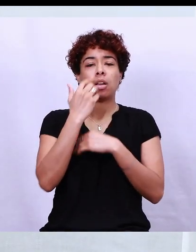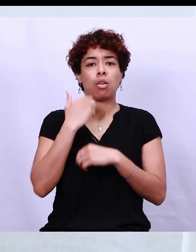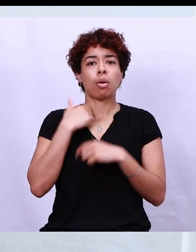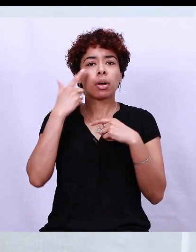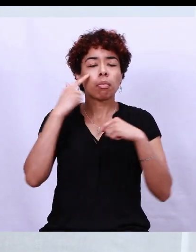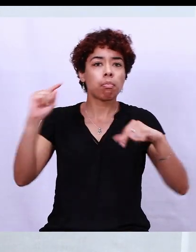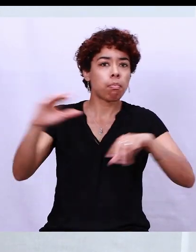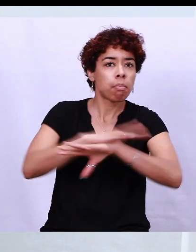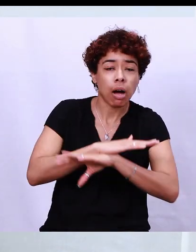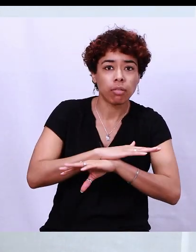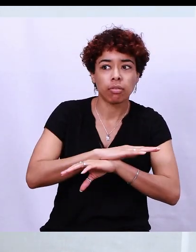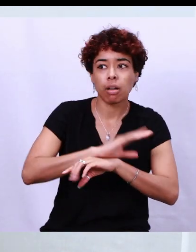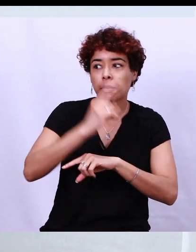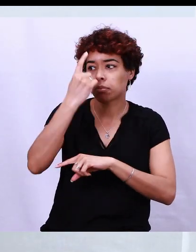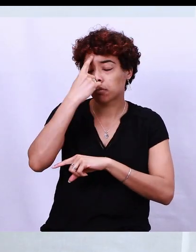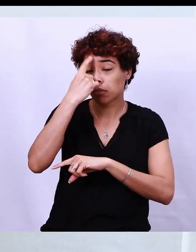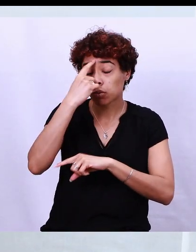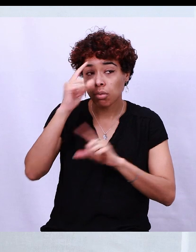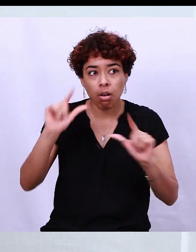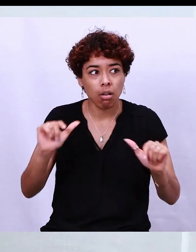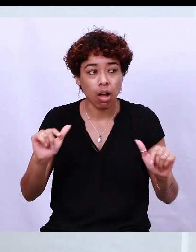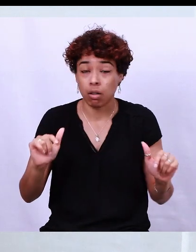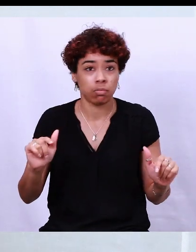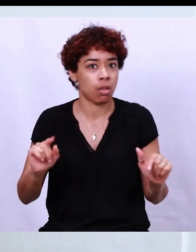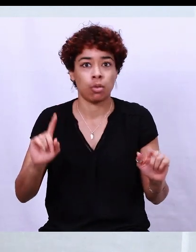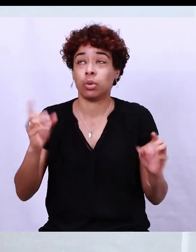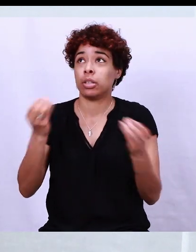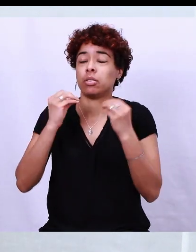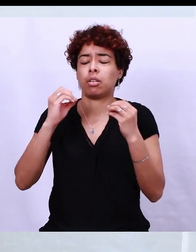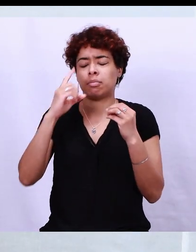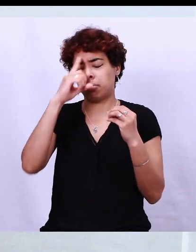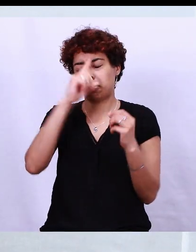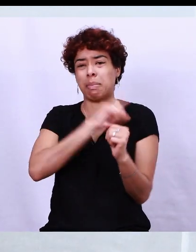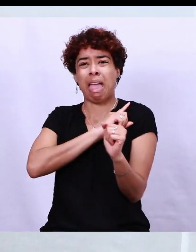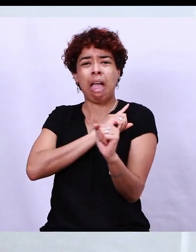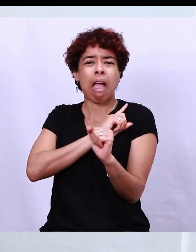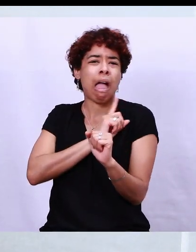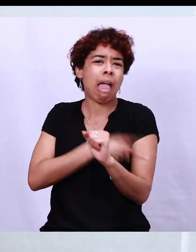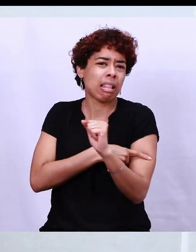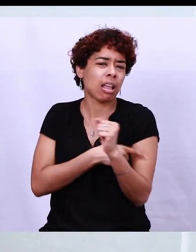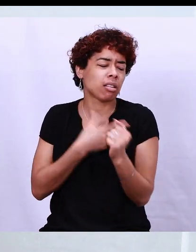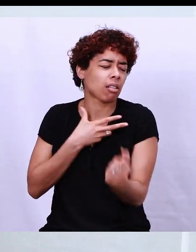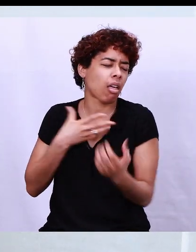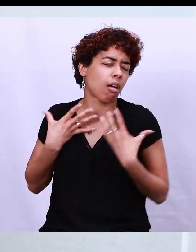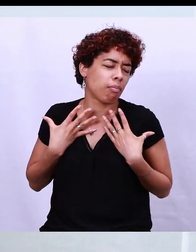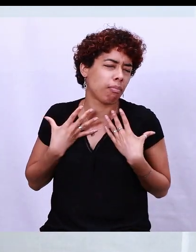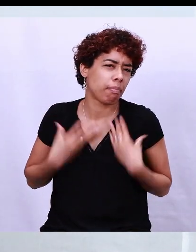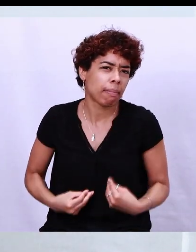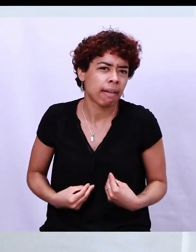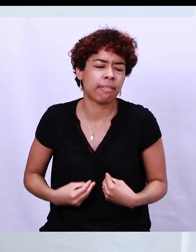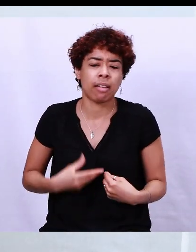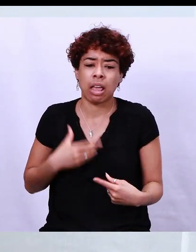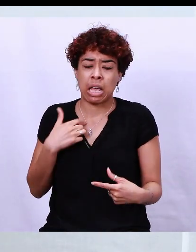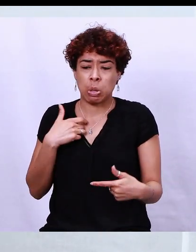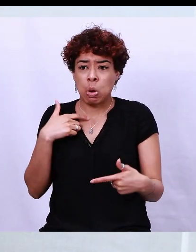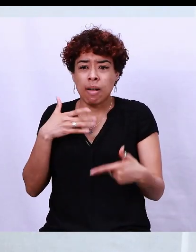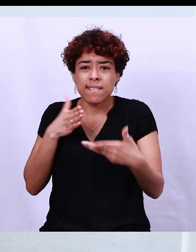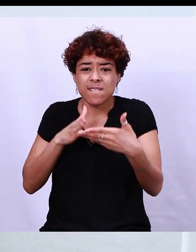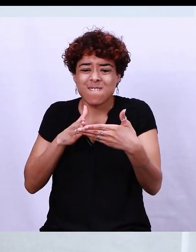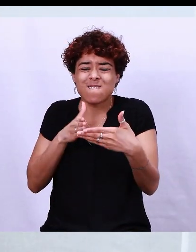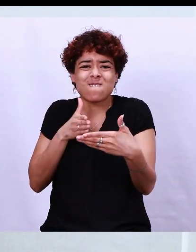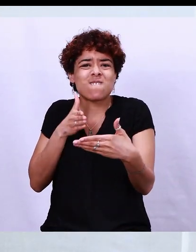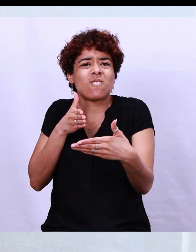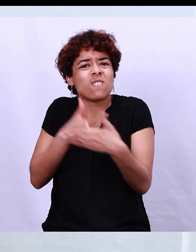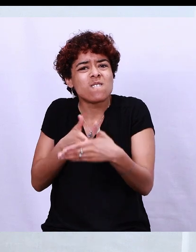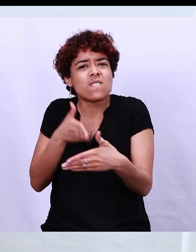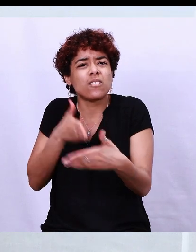propres yeux, qu'on n'a même pas conscience qu'elles sont là, mais qui prennent notre énergie spirituelle quelque part et qui nous empêchent d'aller plus loin avec